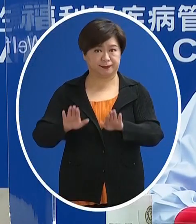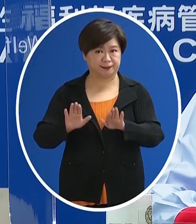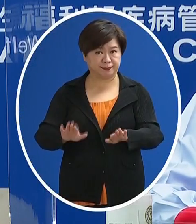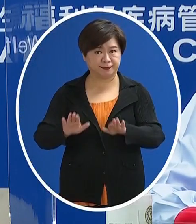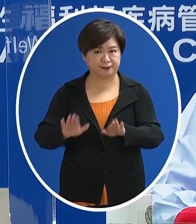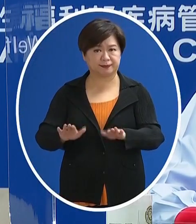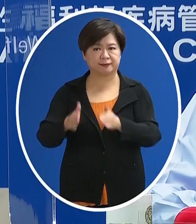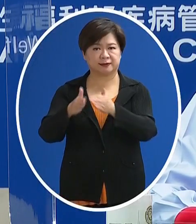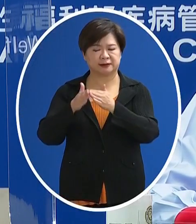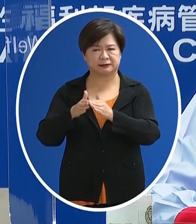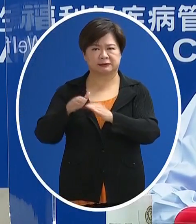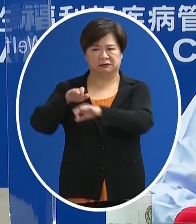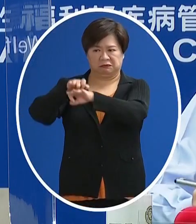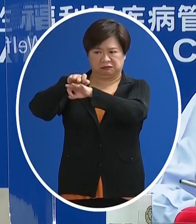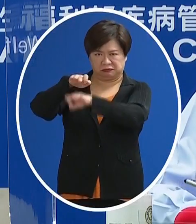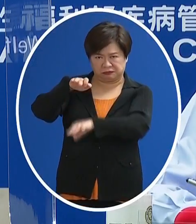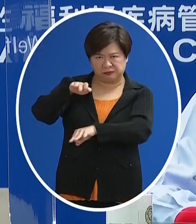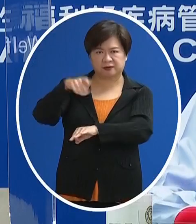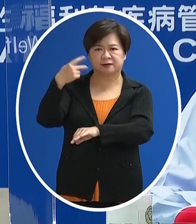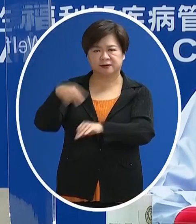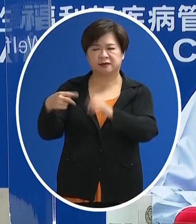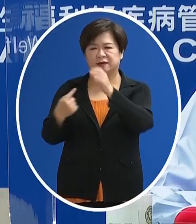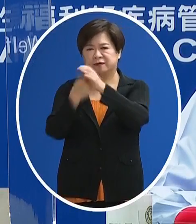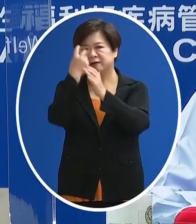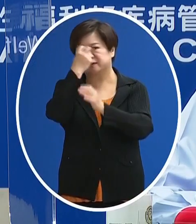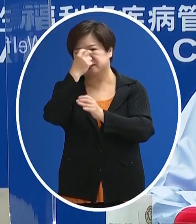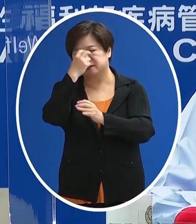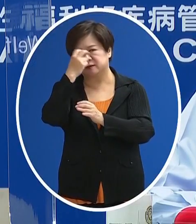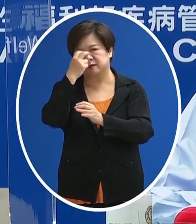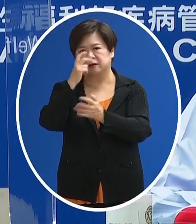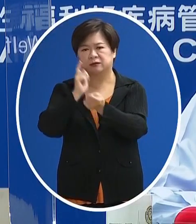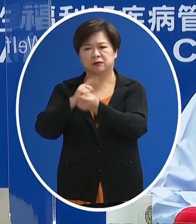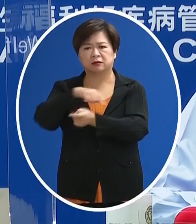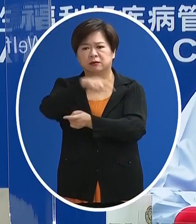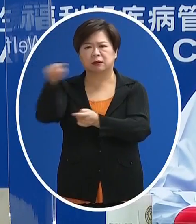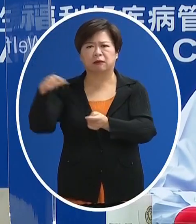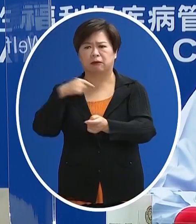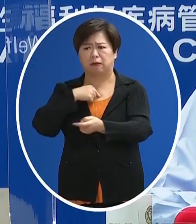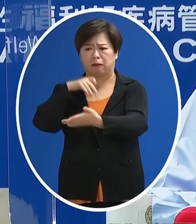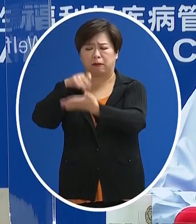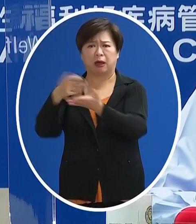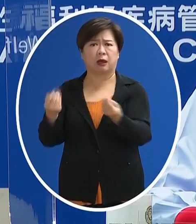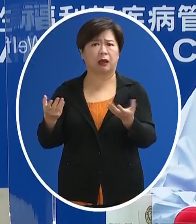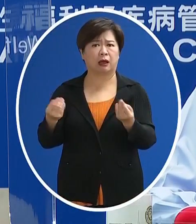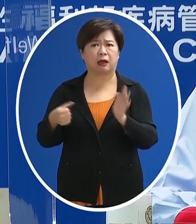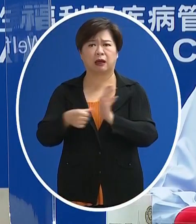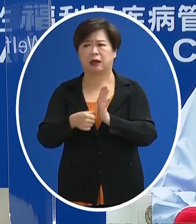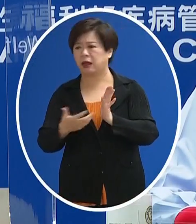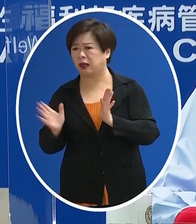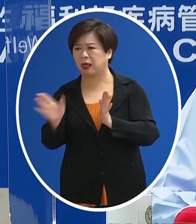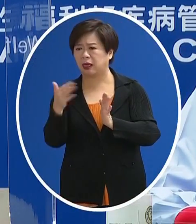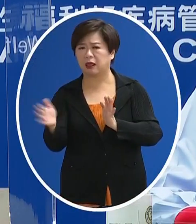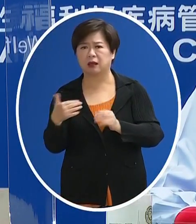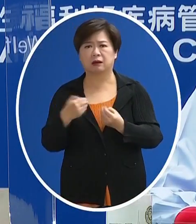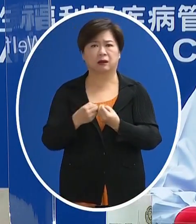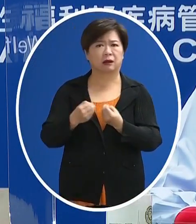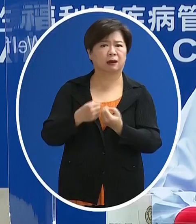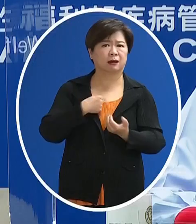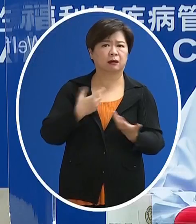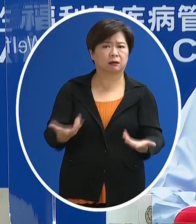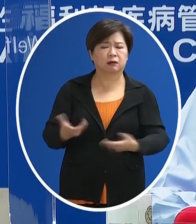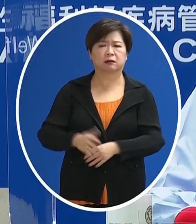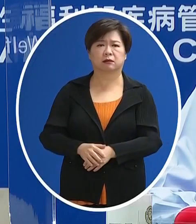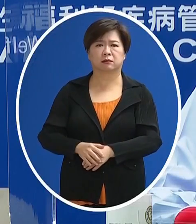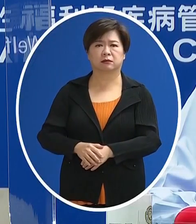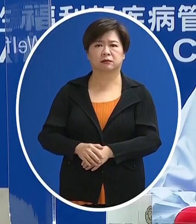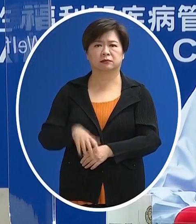要用造册，那然后再来筛检哈。那当然对于没有造到册的，哈，大家就不知道说它到底怎么样啊。其实这个